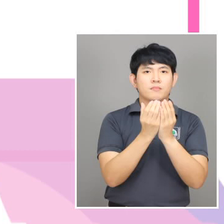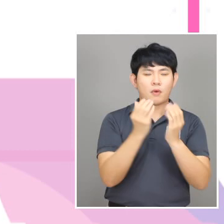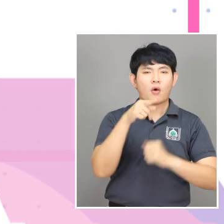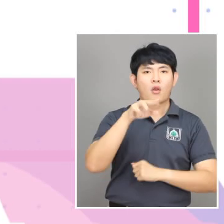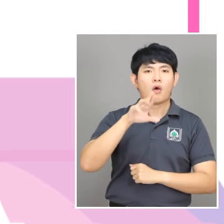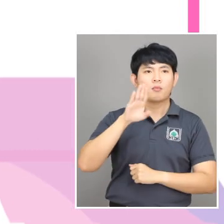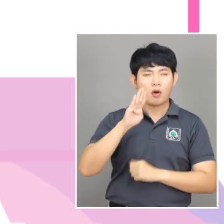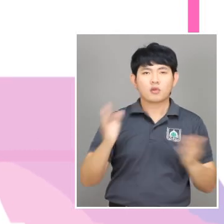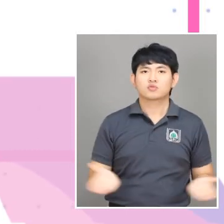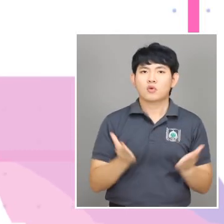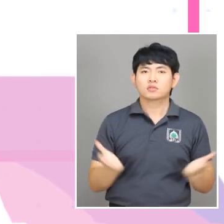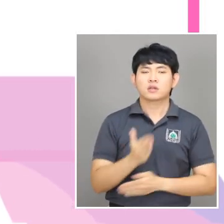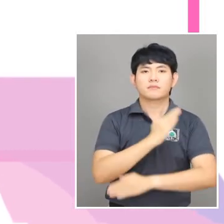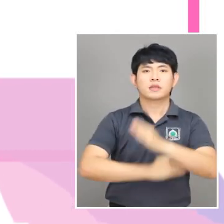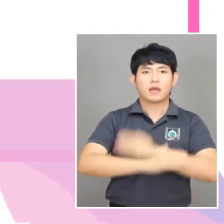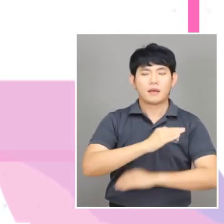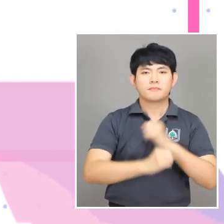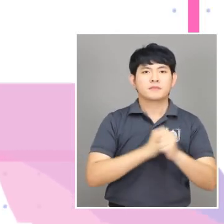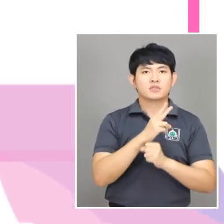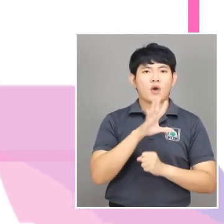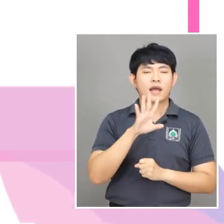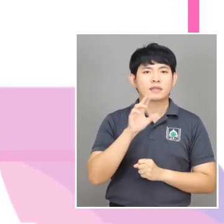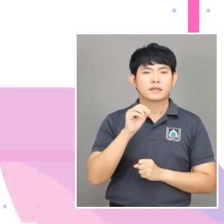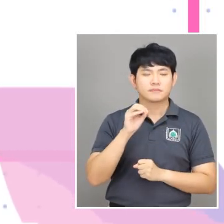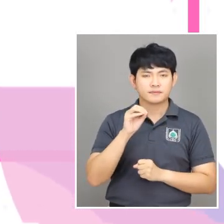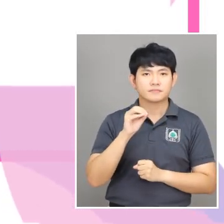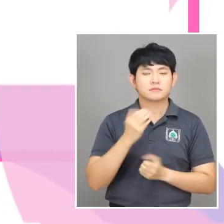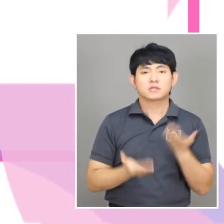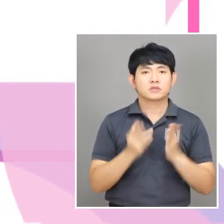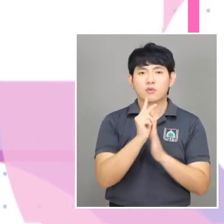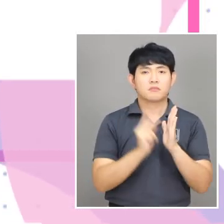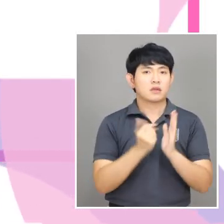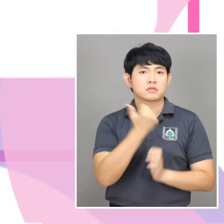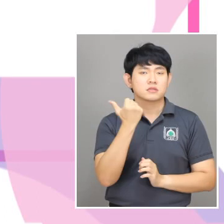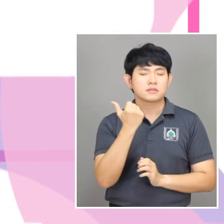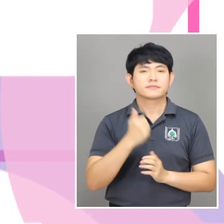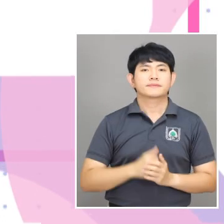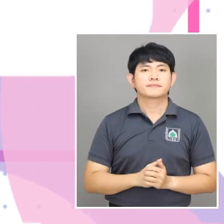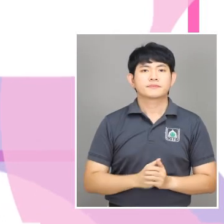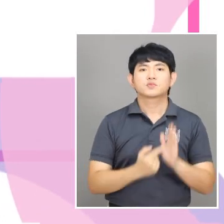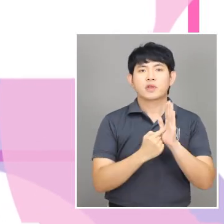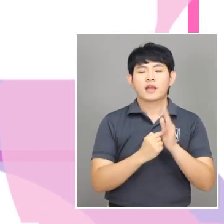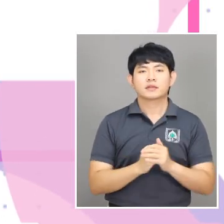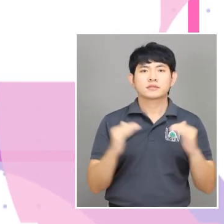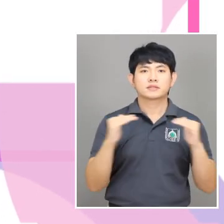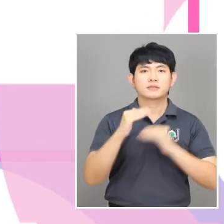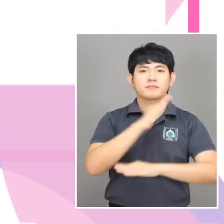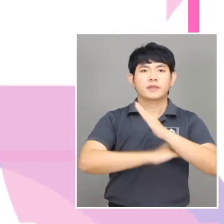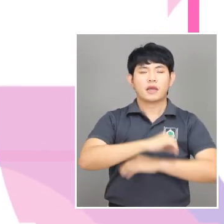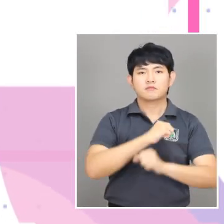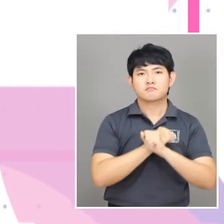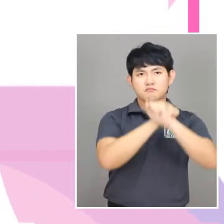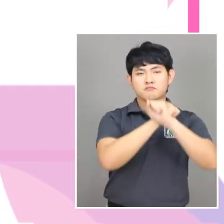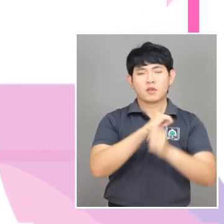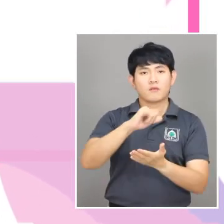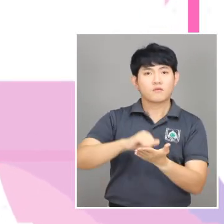การพ.ศ. 2550หรือตามที่กฎหมายอื่นกำหนดได้แก่การคุ้มครองสิทธิคนพิการด้านบริการฟื้นฟูส